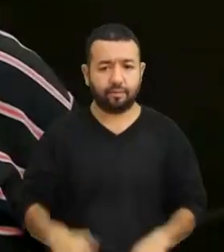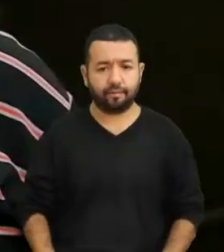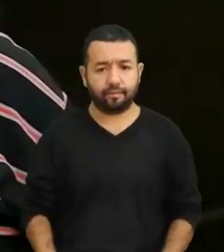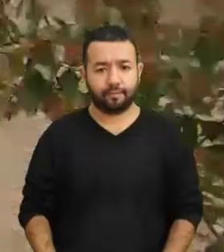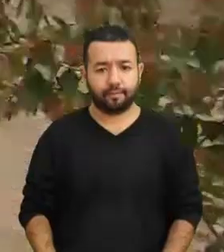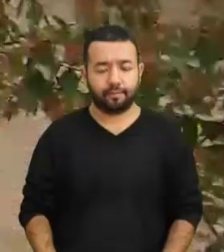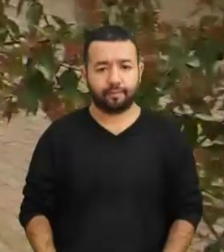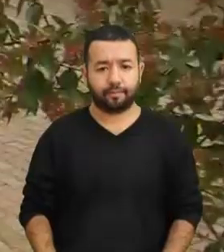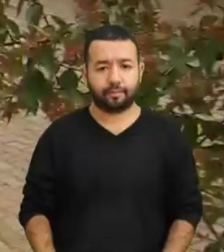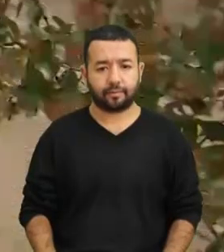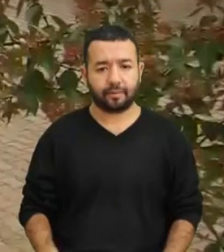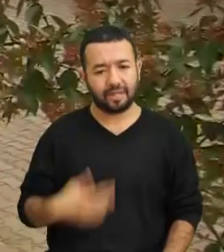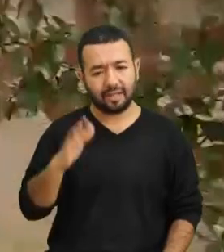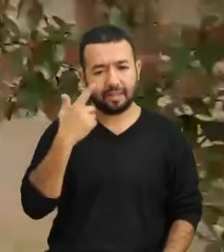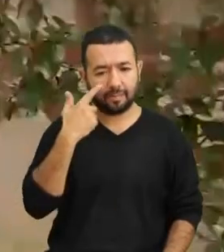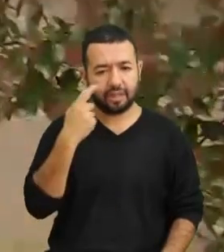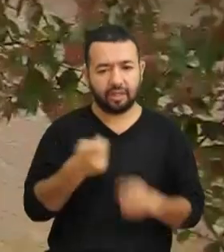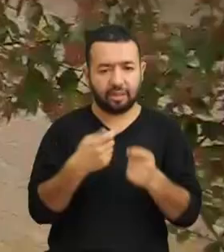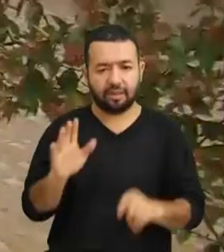diye eğdi başını. Bak işine!